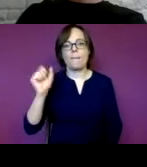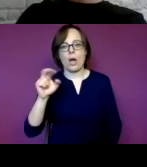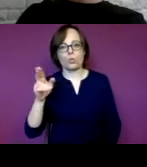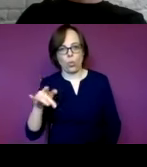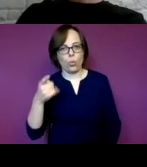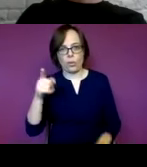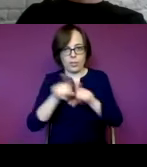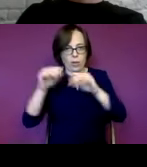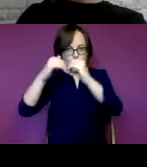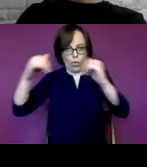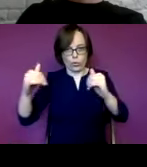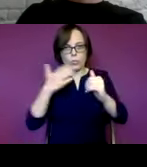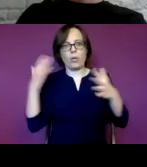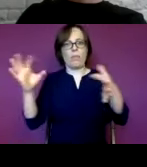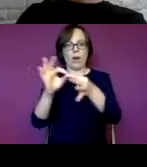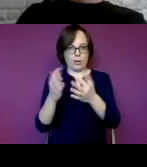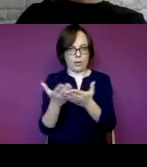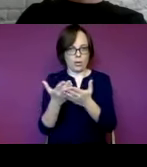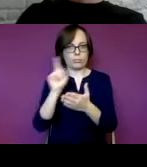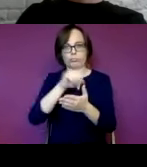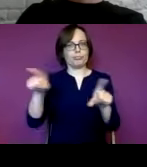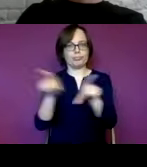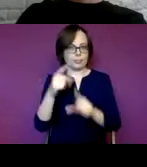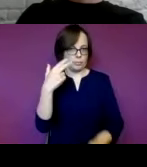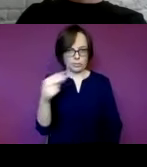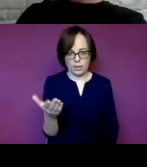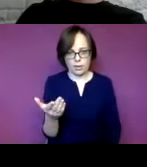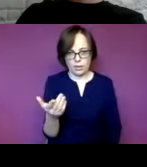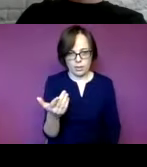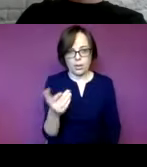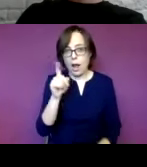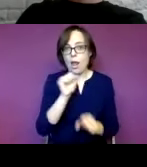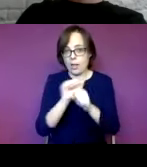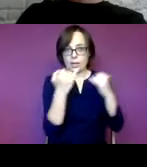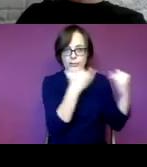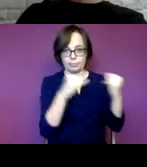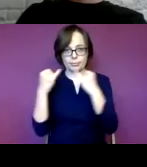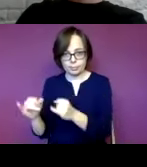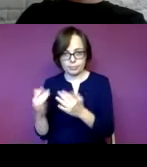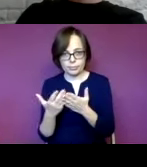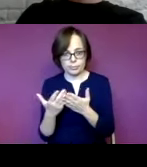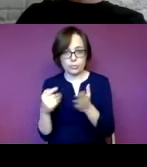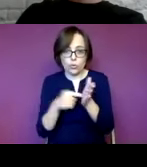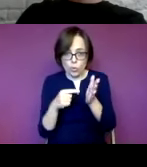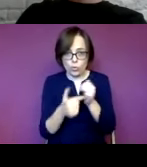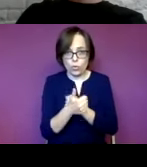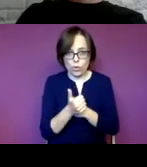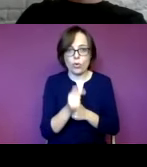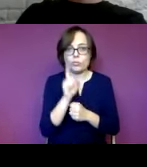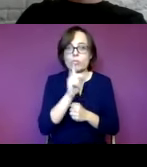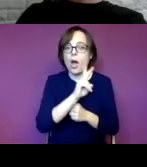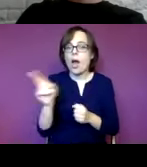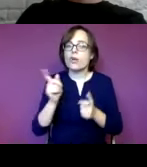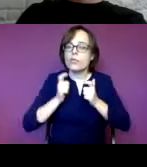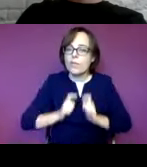różne tożsamości, to tutaj o to również chodziło, że właściwie w każdej takiej wsi jakby w